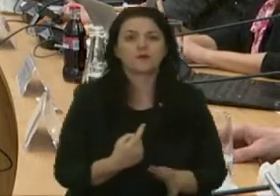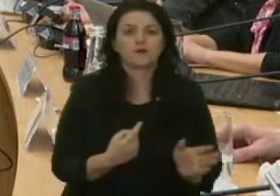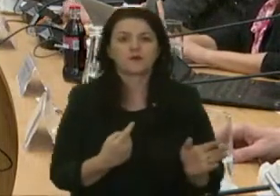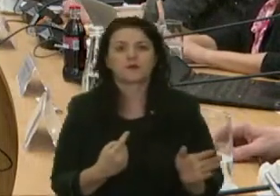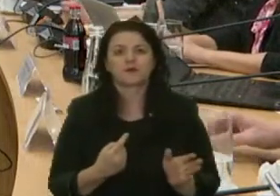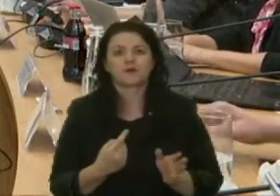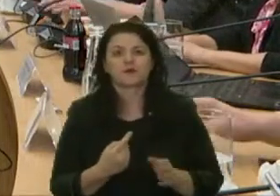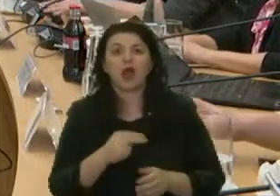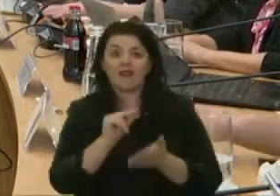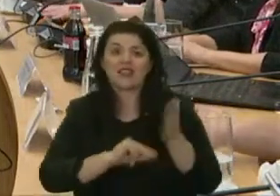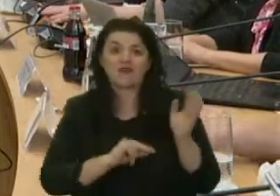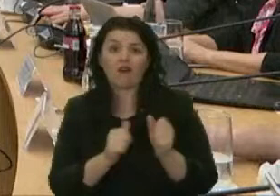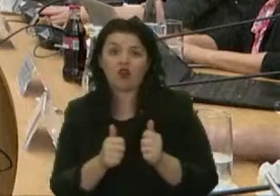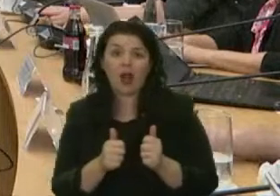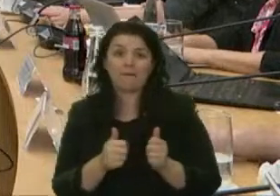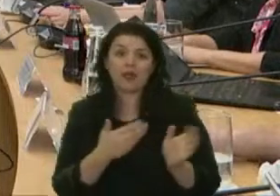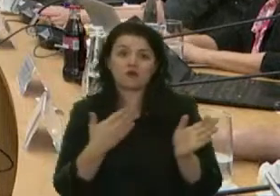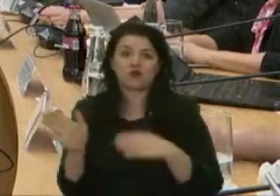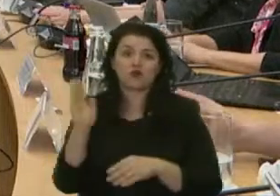proiectul